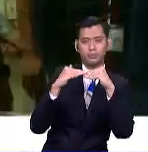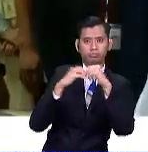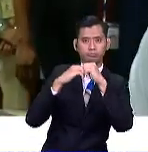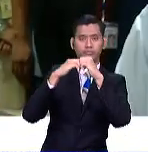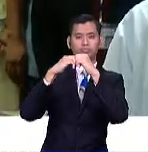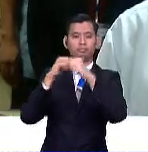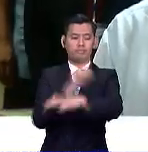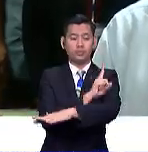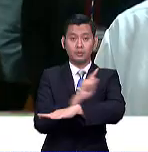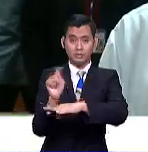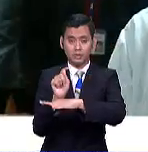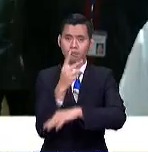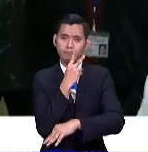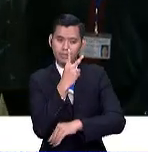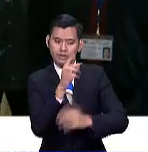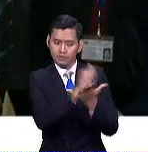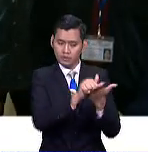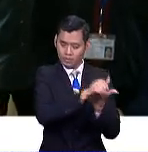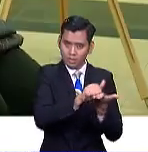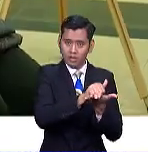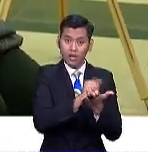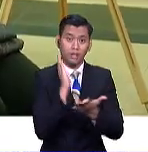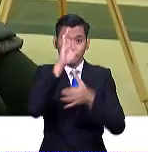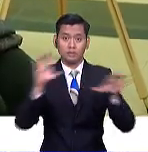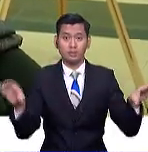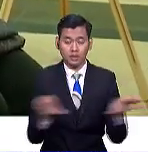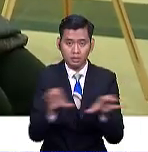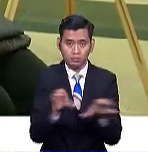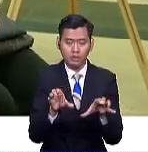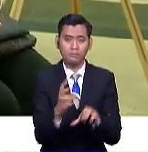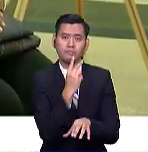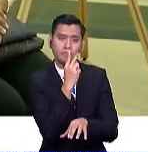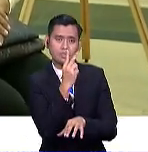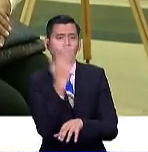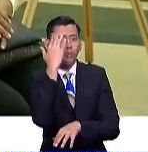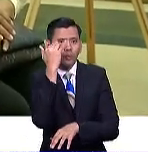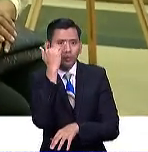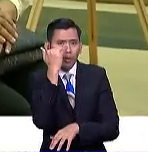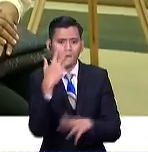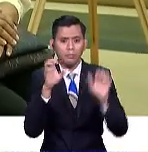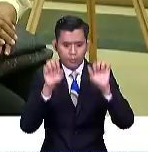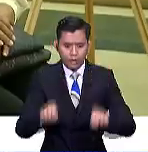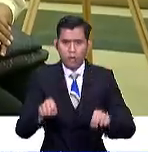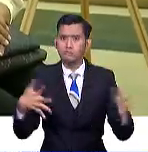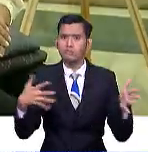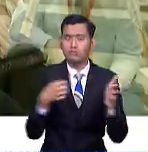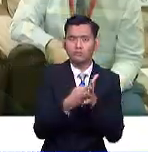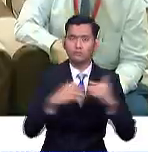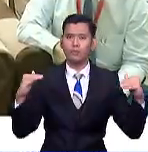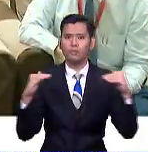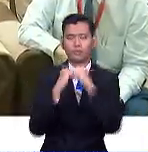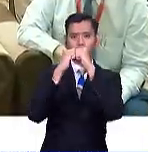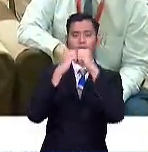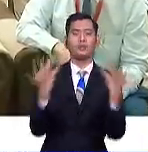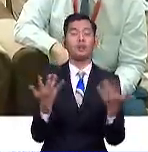berkenaan dan memastikan siasatan penuh akan dijalankan bagi memastikan punca kemalangan berlaku. Jawatan kuasa